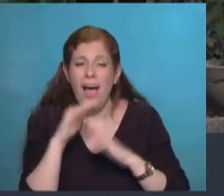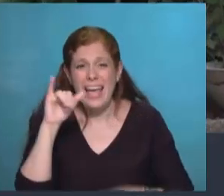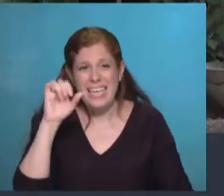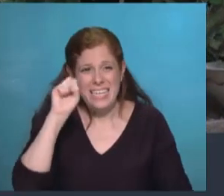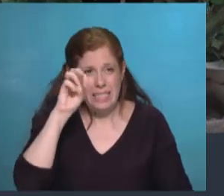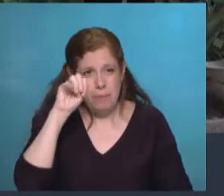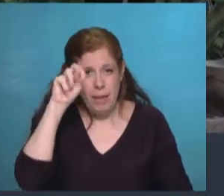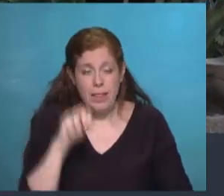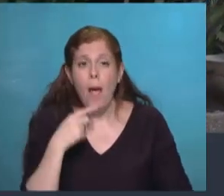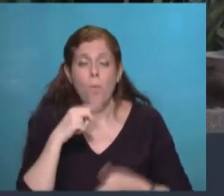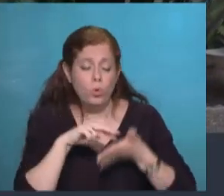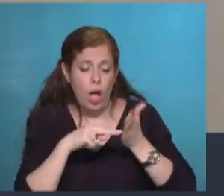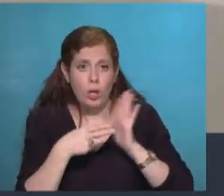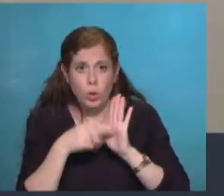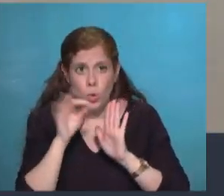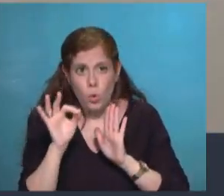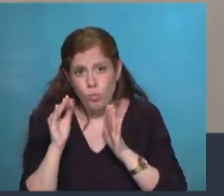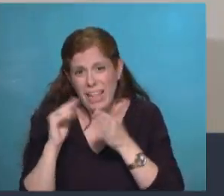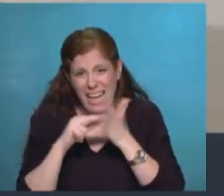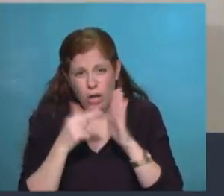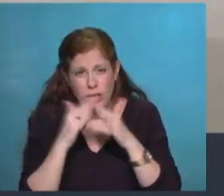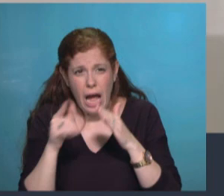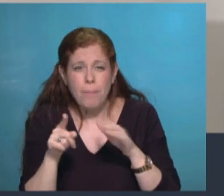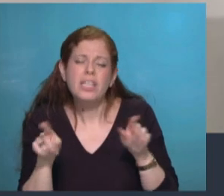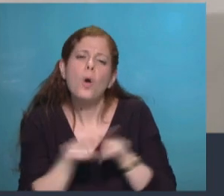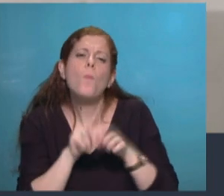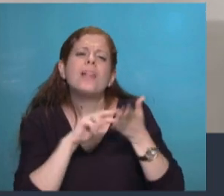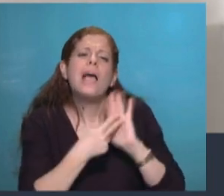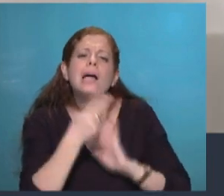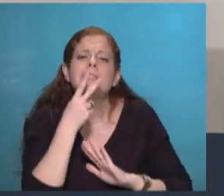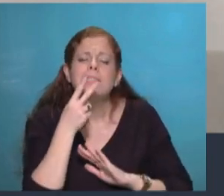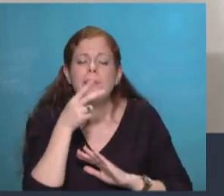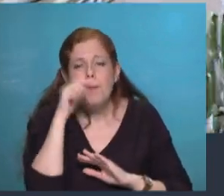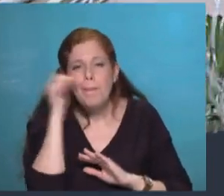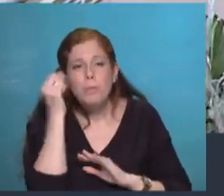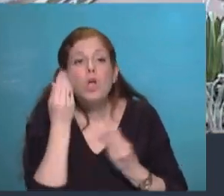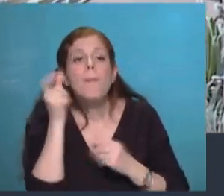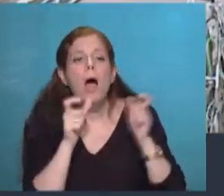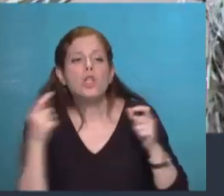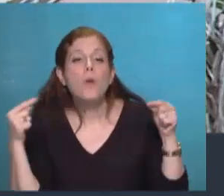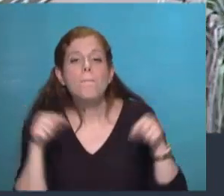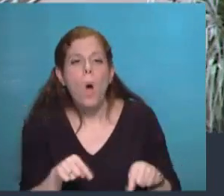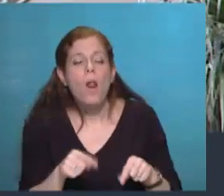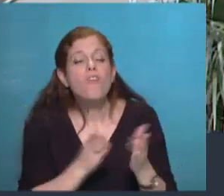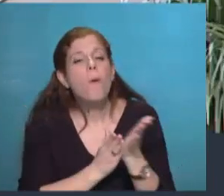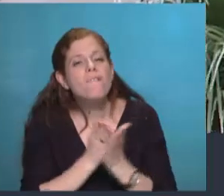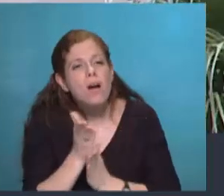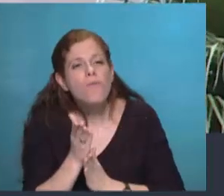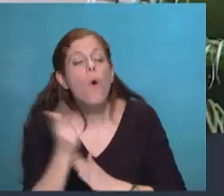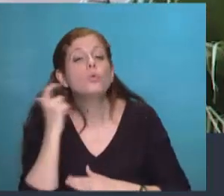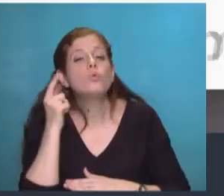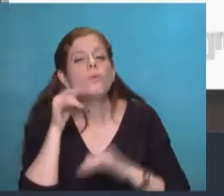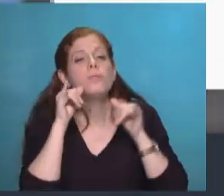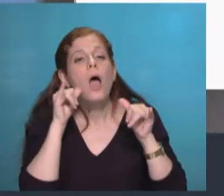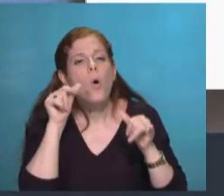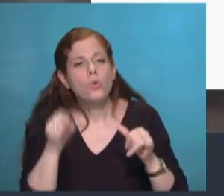גרה, ללא תשלום אגב, הייתה מעין דירת סמים שאליה הגיעו אנשים רבים, וכי באופן קבוע היו נשמעות ממנה צעקות.